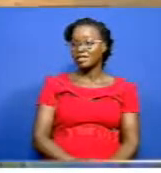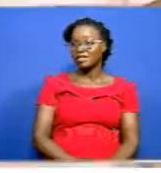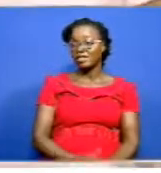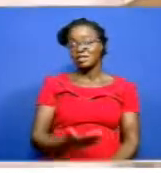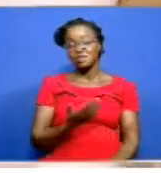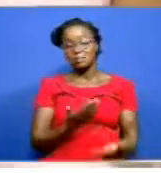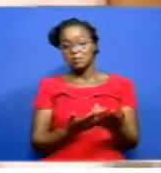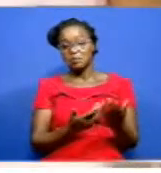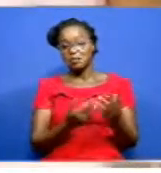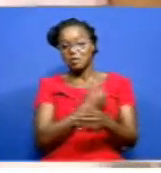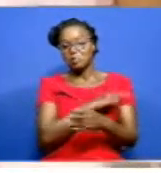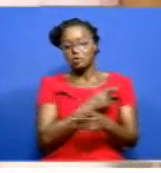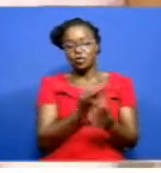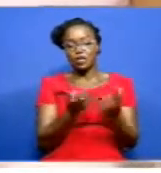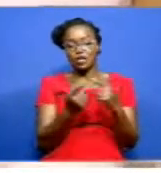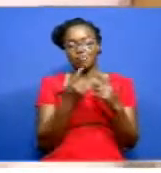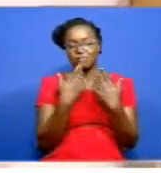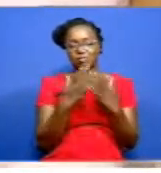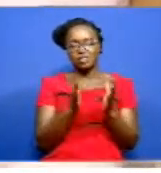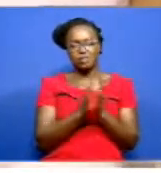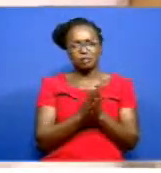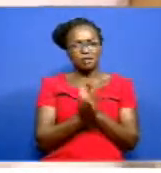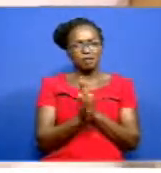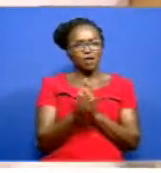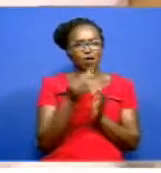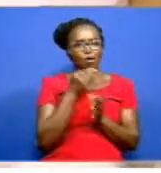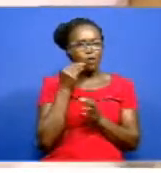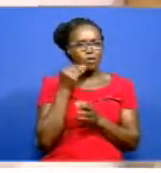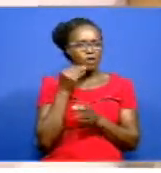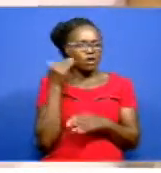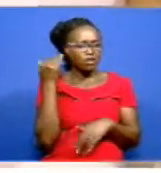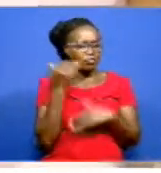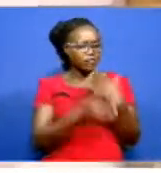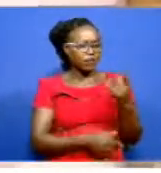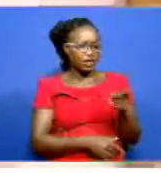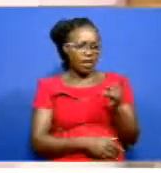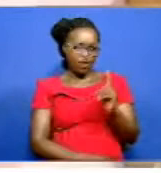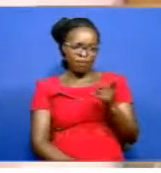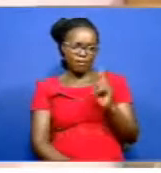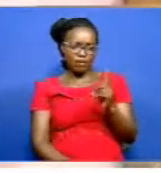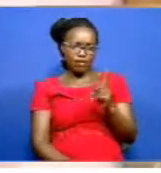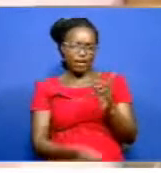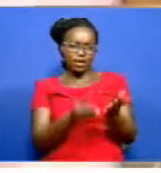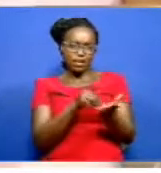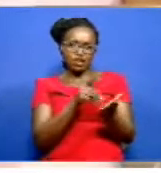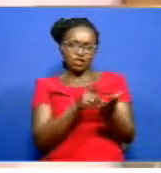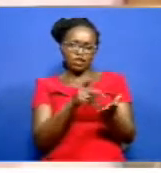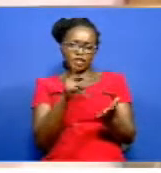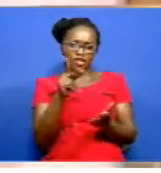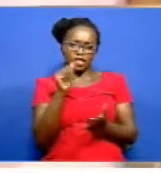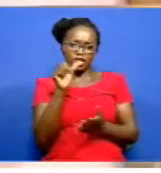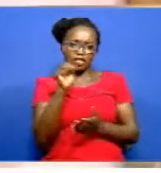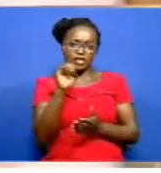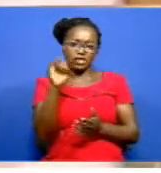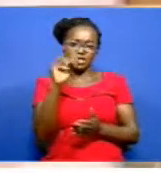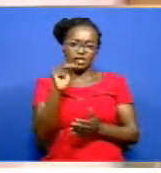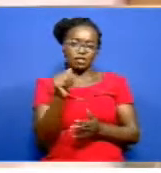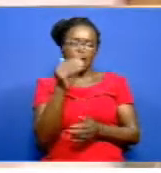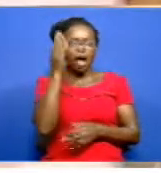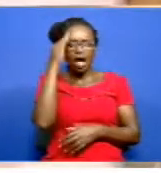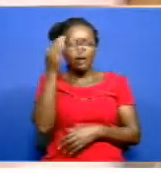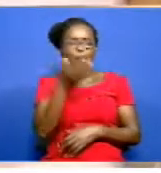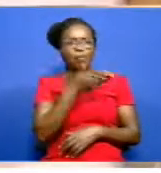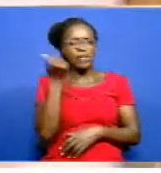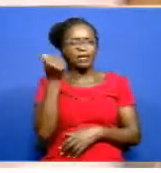mambo bado. Anafika nyumbani anapata jirani anamwambia Dr. Kasim yule namba ameiweka pale kwenye mti, mimi namjua